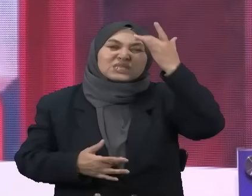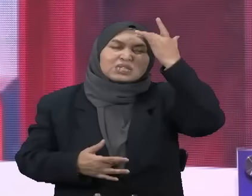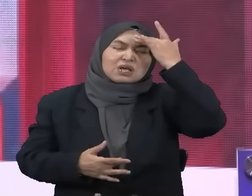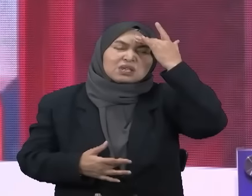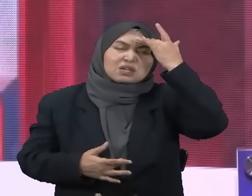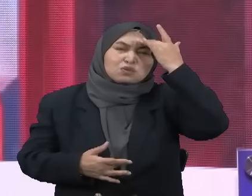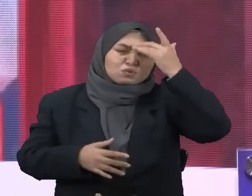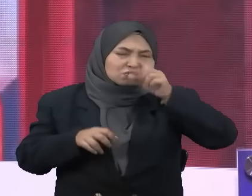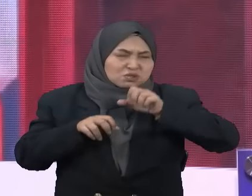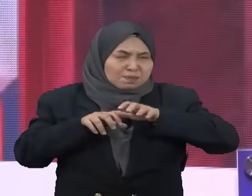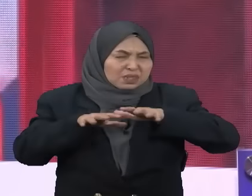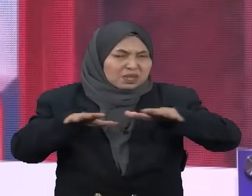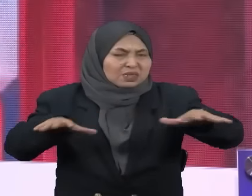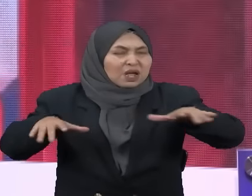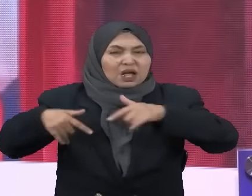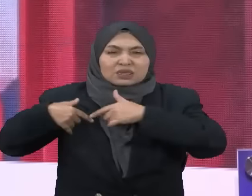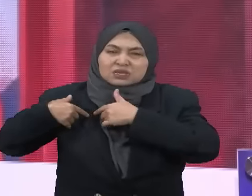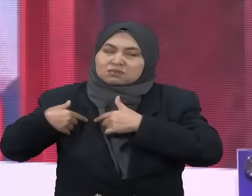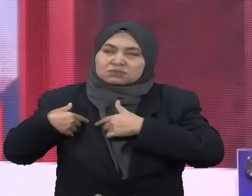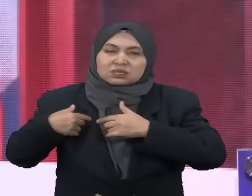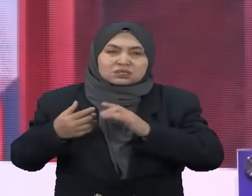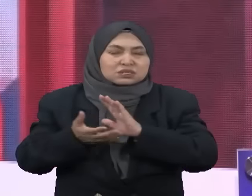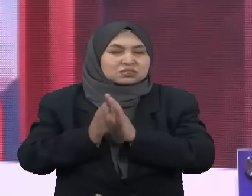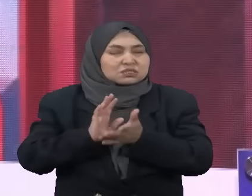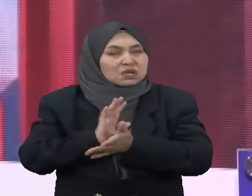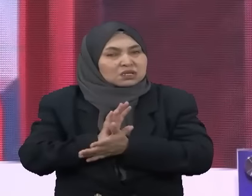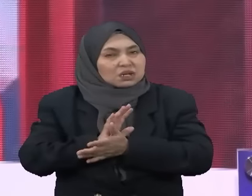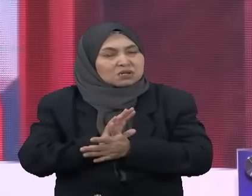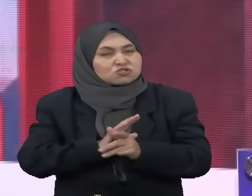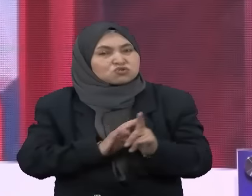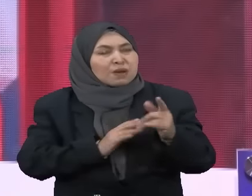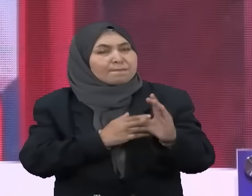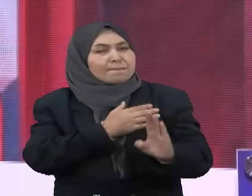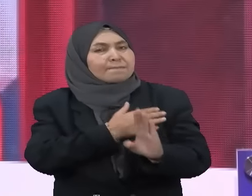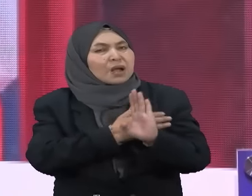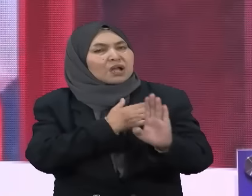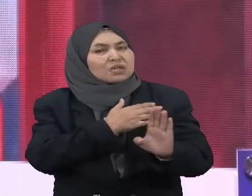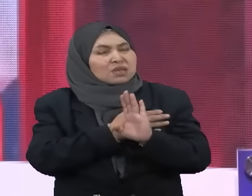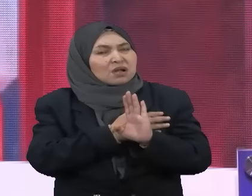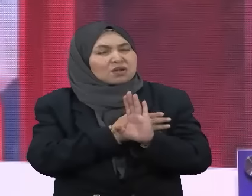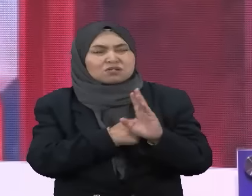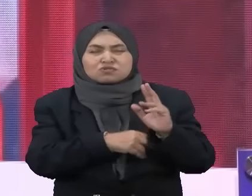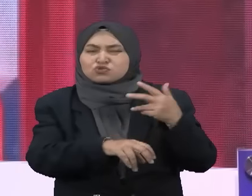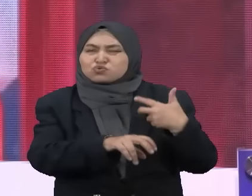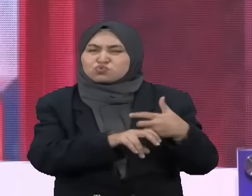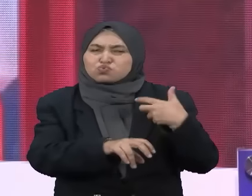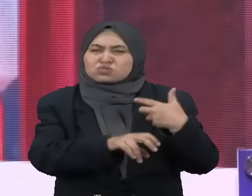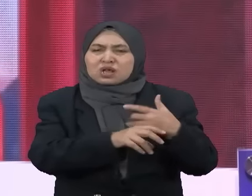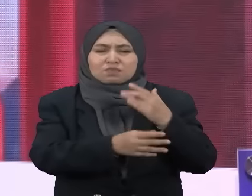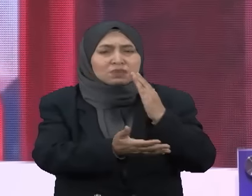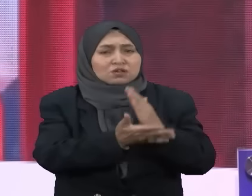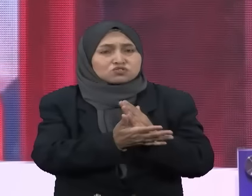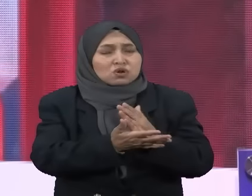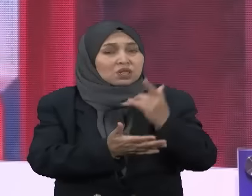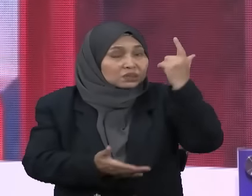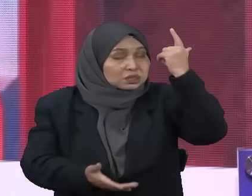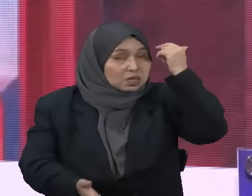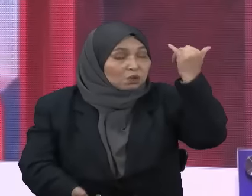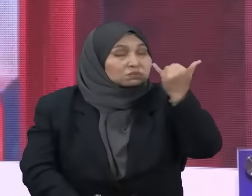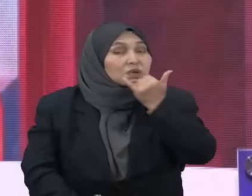sudah merebak di dalam hati tuan-tuan, maka ia akan jadi satu bahaya yang kita kata sukar untuk dibendung. Tahu salah